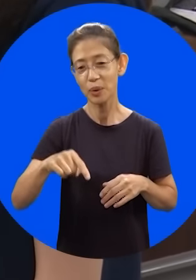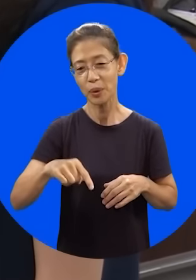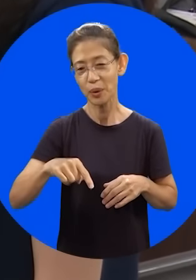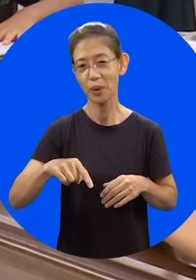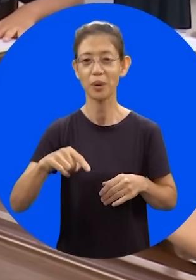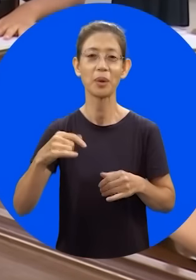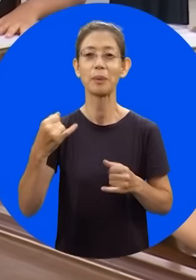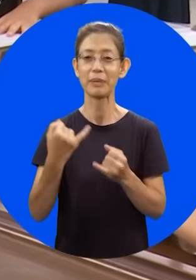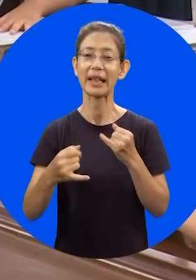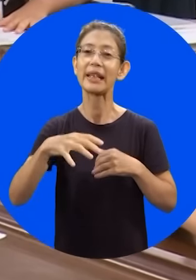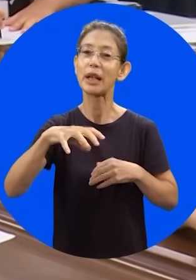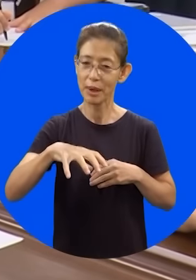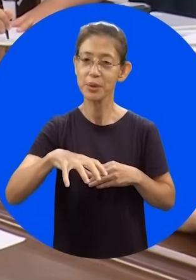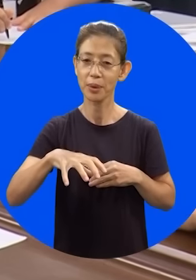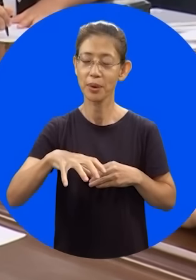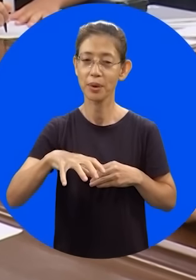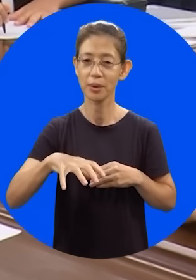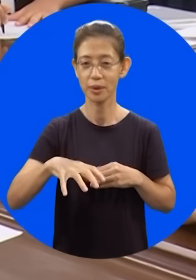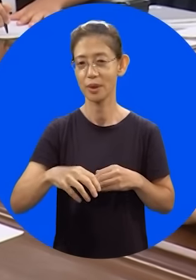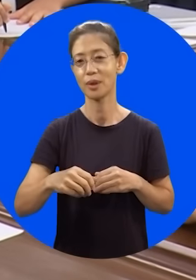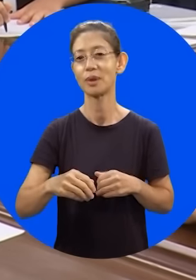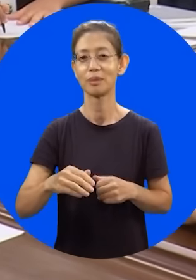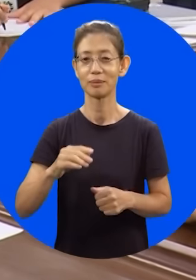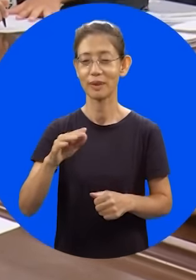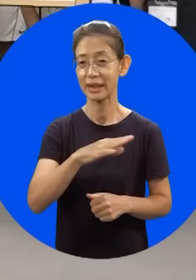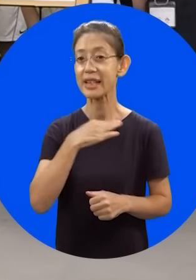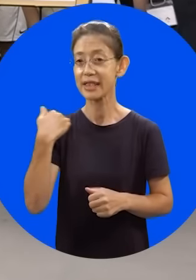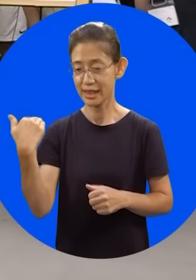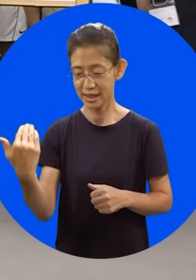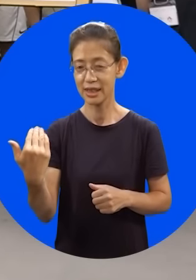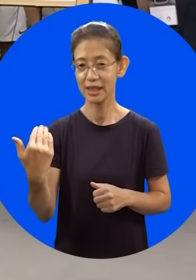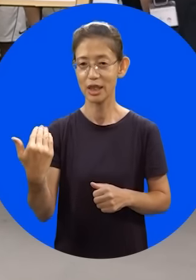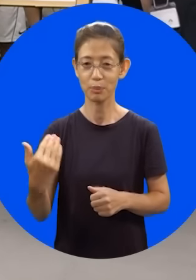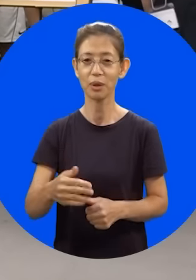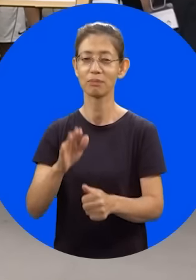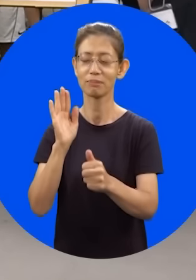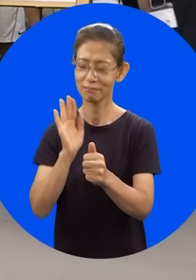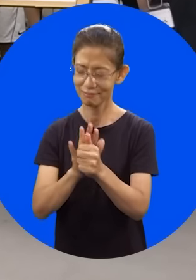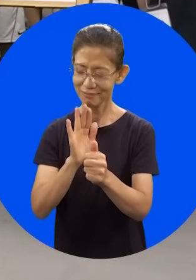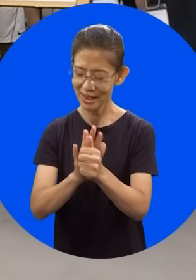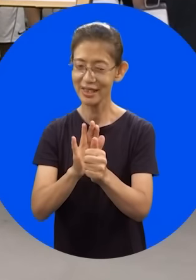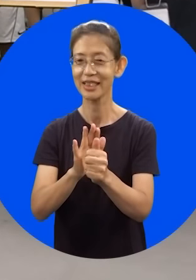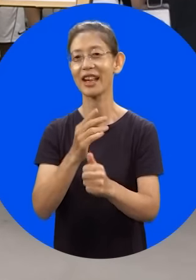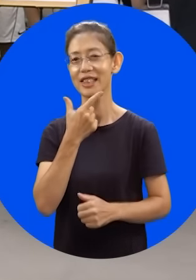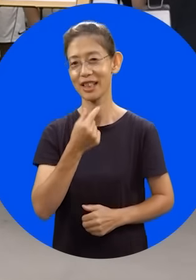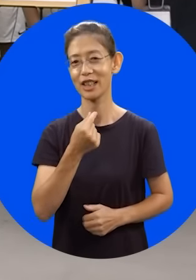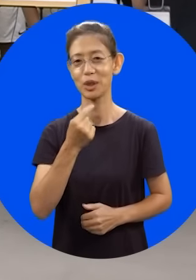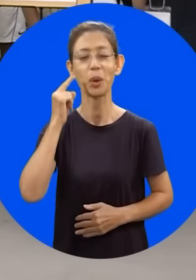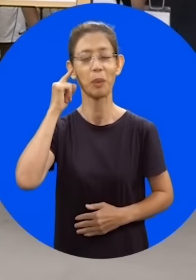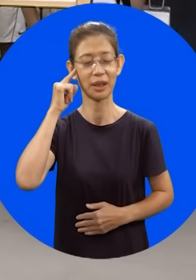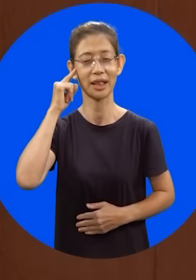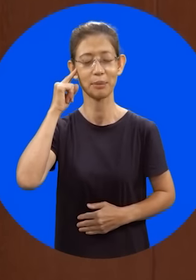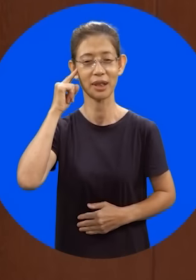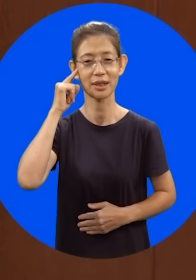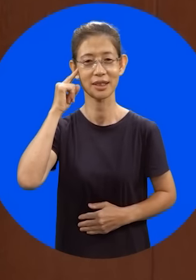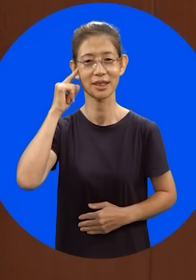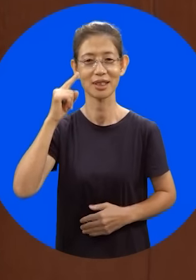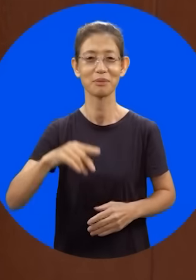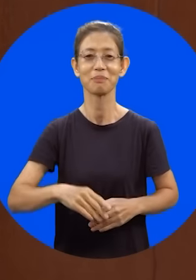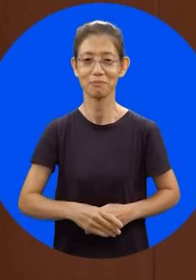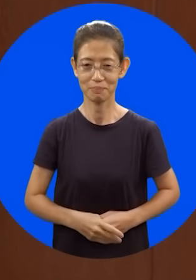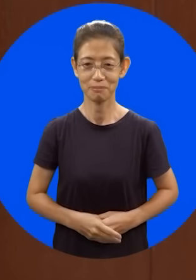場っていうのを作っていくために、そしてそこで杉並区も そういったことを支援していけたらいいと強く今